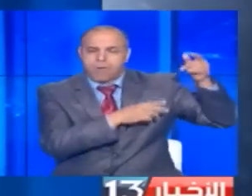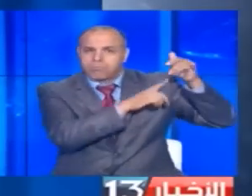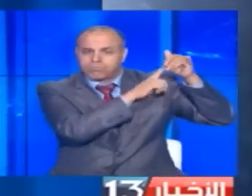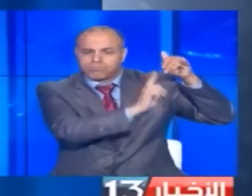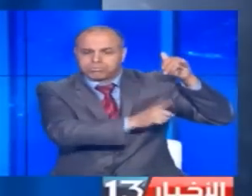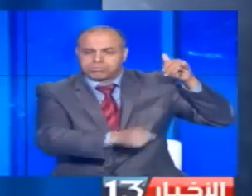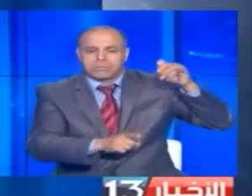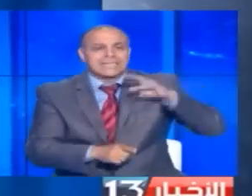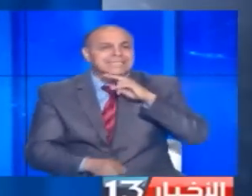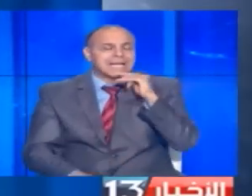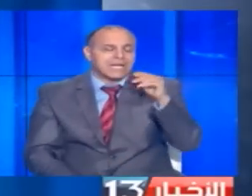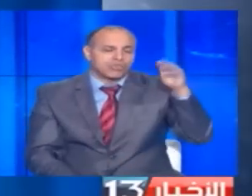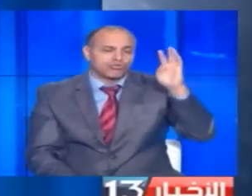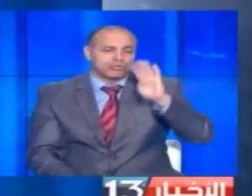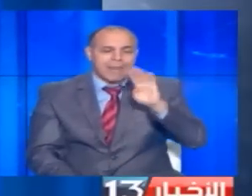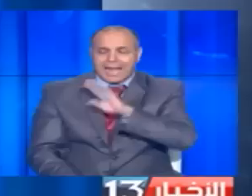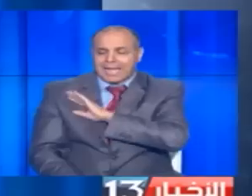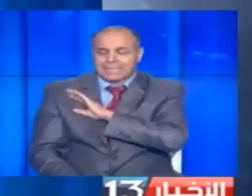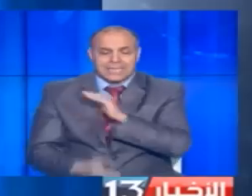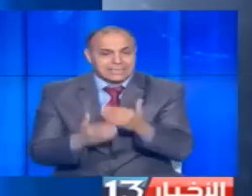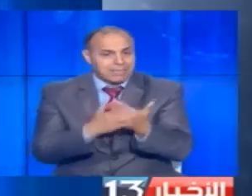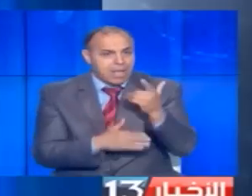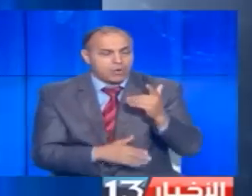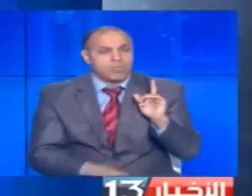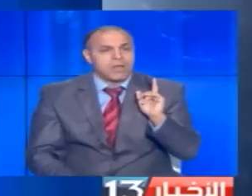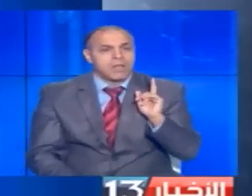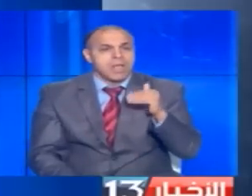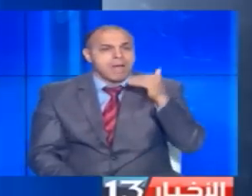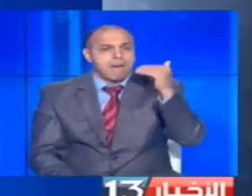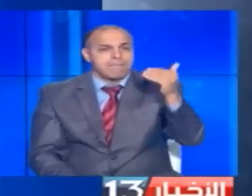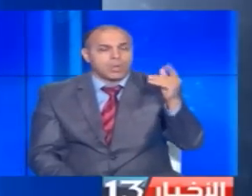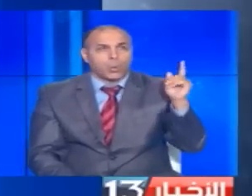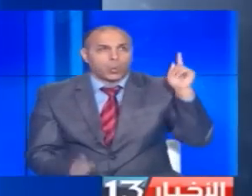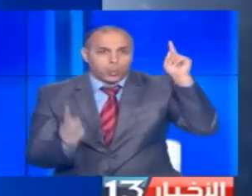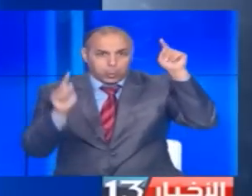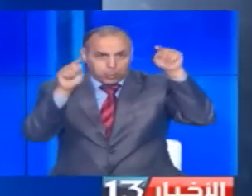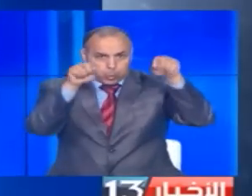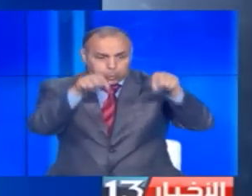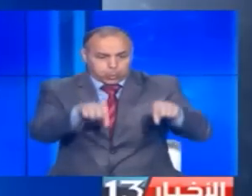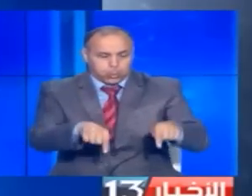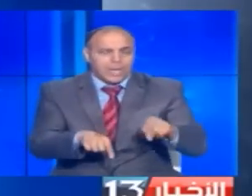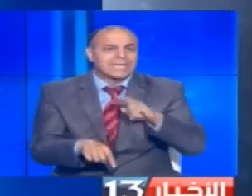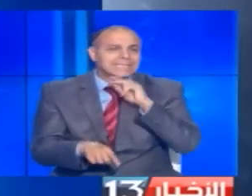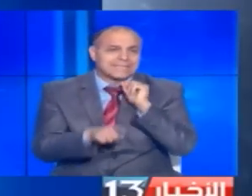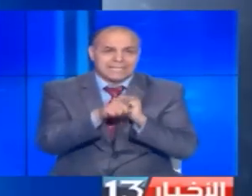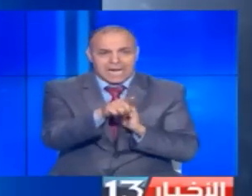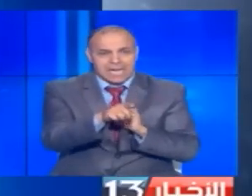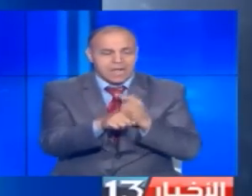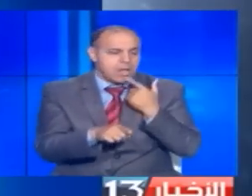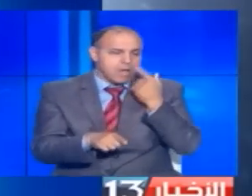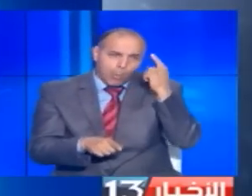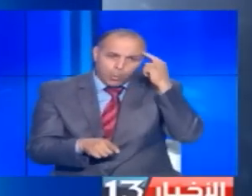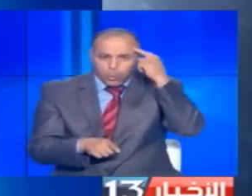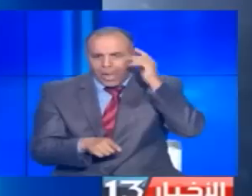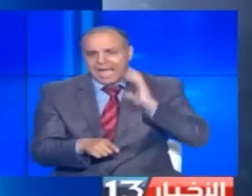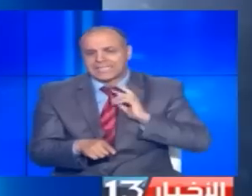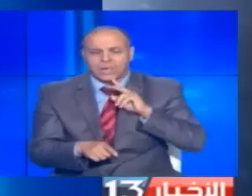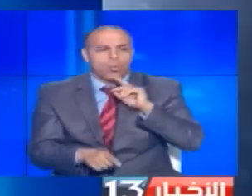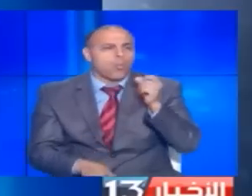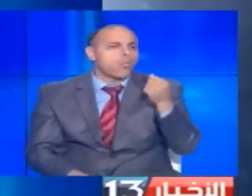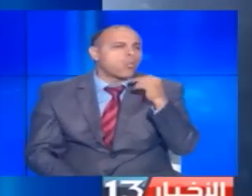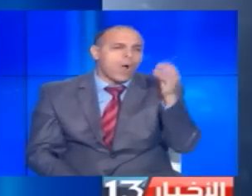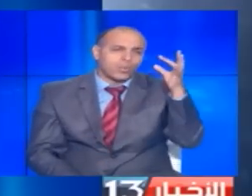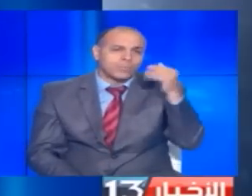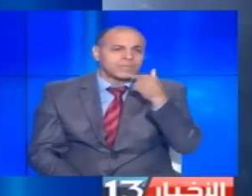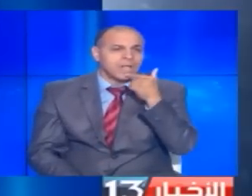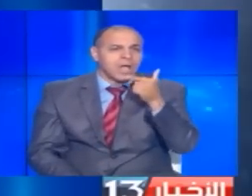جوية إسرائيلية شمال قطاع غزة صباح اليوم بعد إطلاق صاروخين باتجاه إسرائيل حسب مزاعم جيش الاحتلال. في